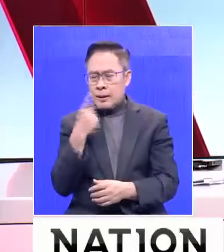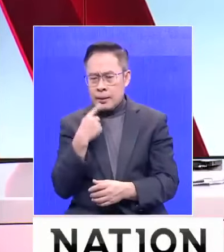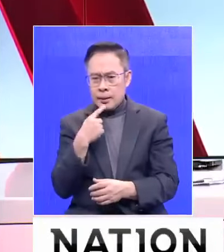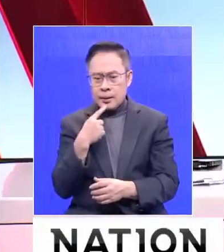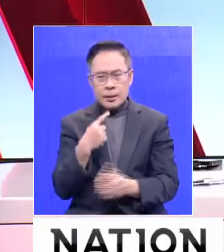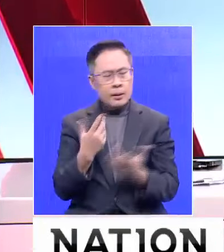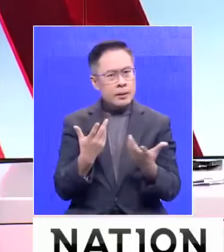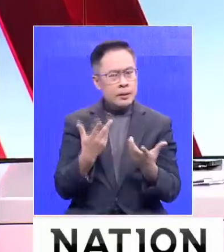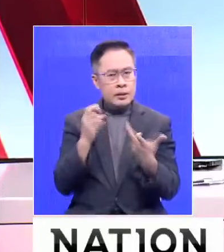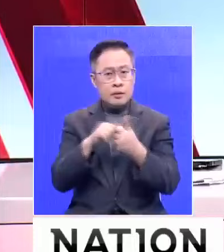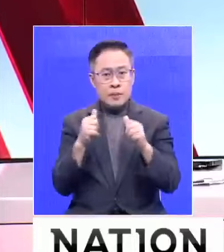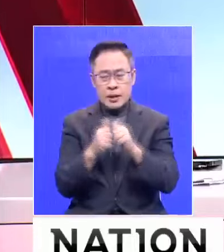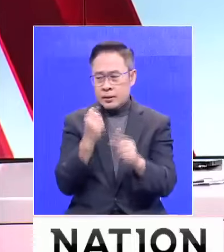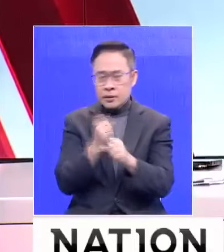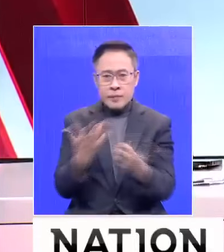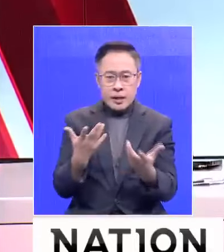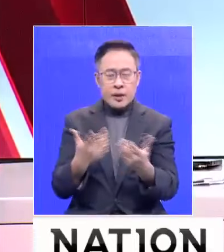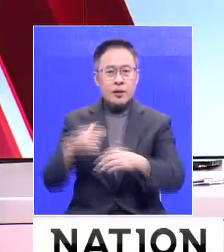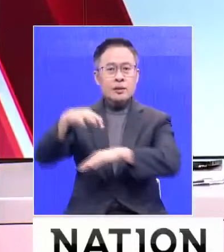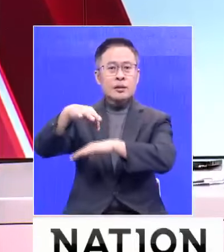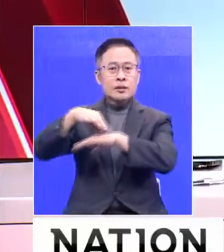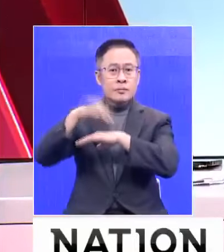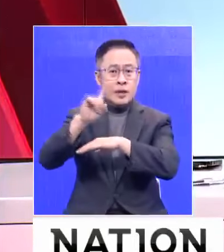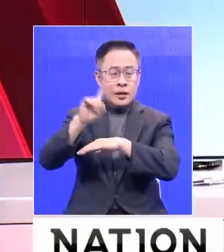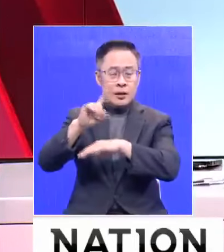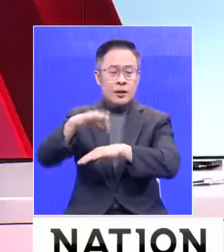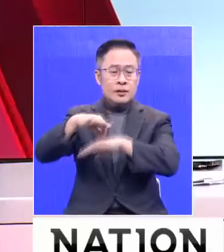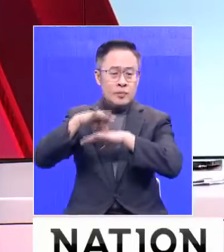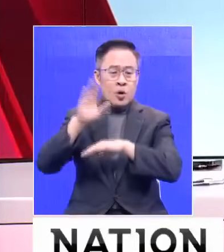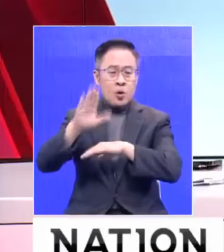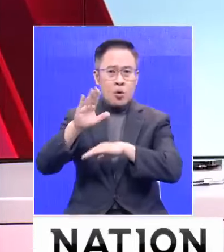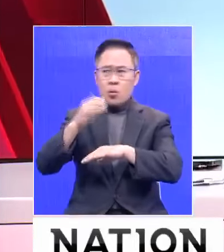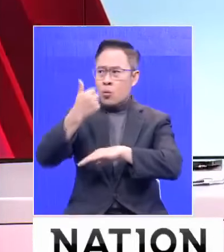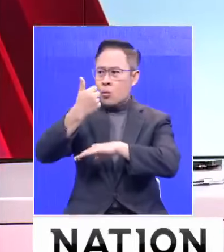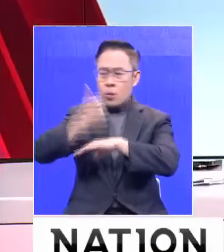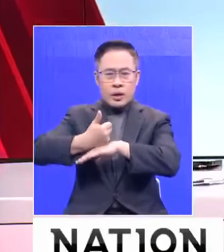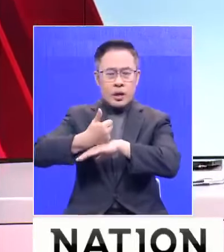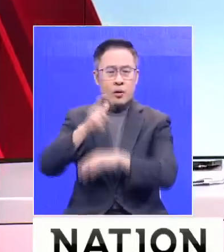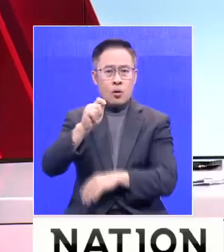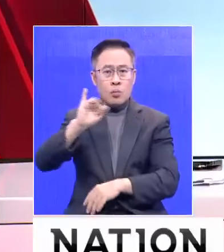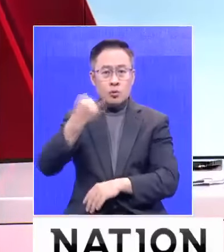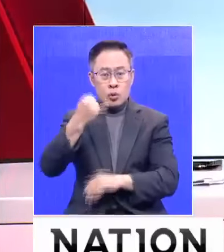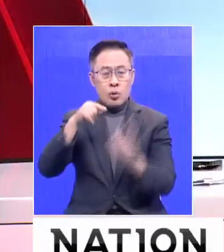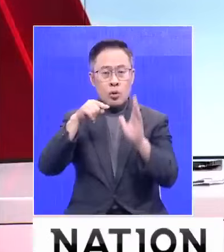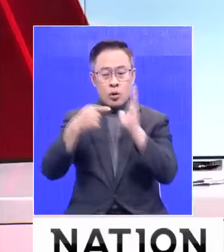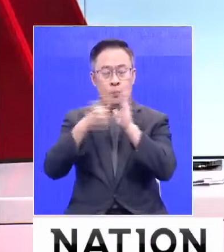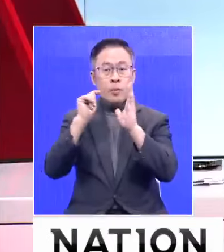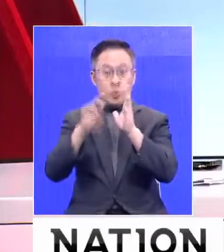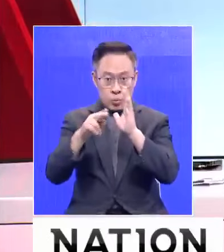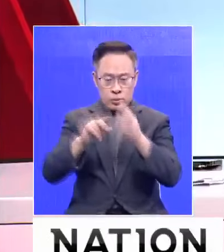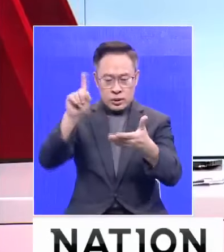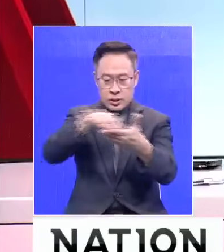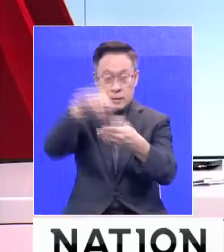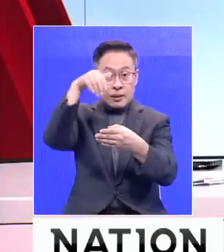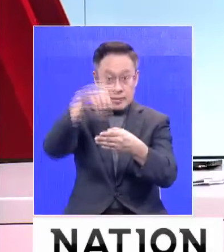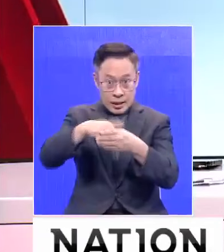ต่อไปอย่างไรหรือจะทำหน้าที่ได้หรือไม่จะต้องหยุดปฏิบัติหน้าที่หรือเปล่าสำหรับลุงชาญว่าที่นายกอบจ.ปทุมธ